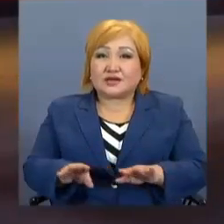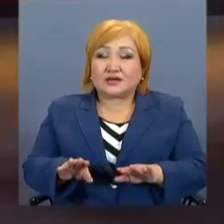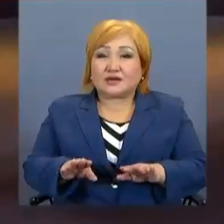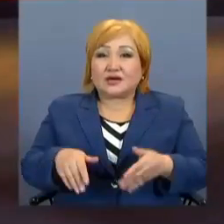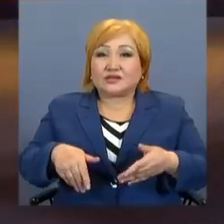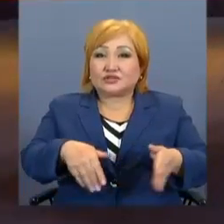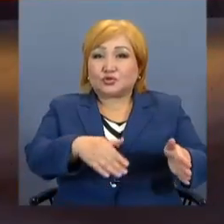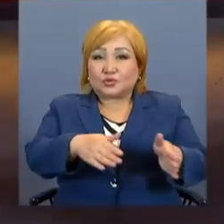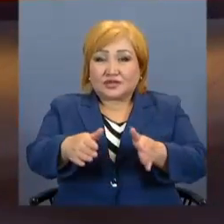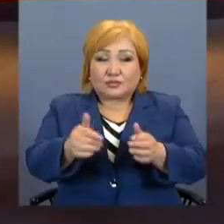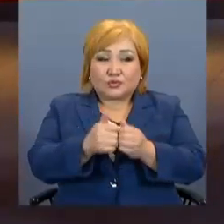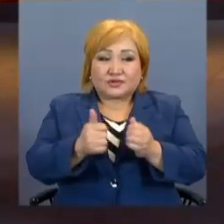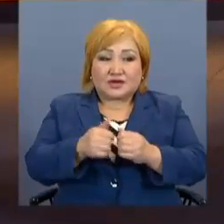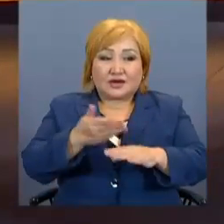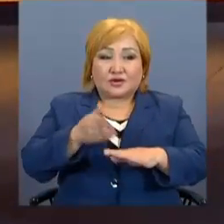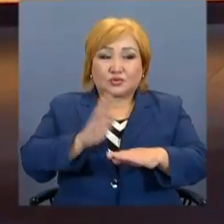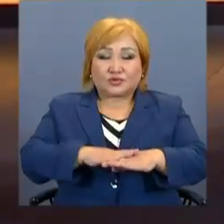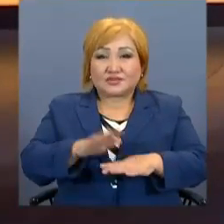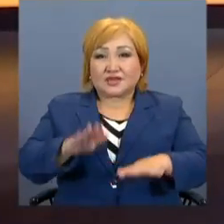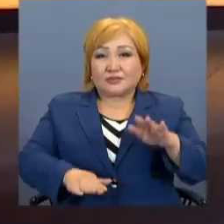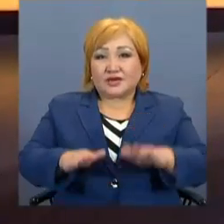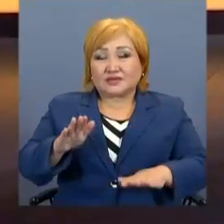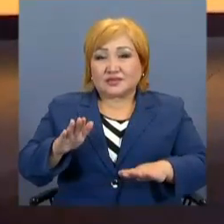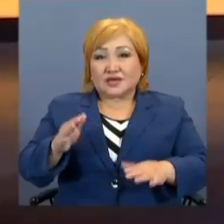жолдың бойында жаңа ауыр салмақты машинелерді ұстап,